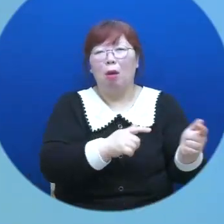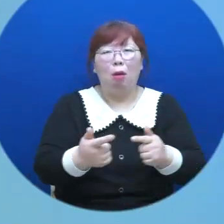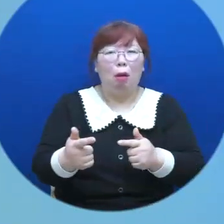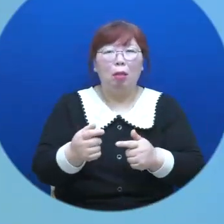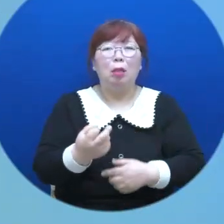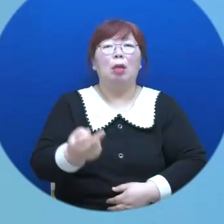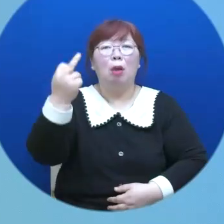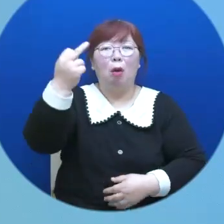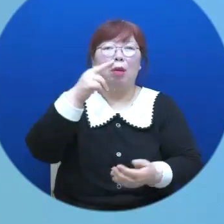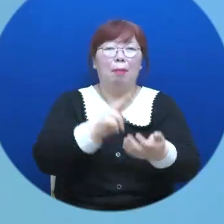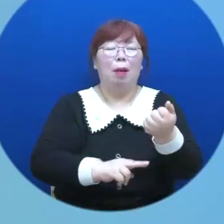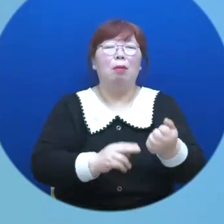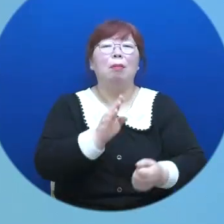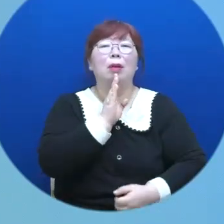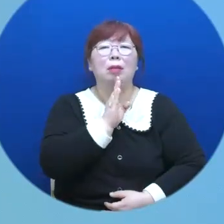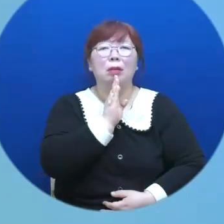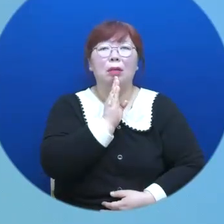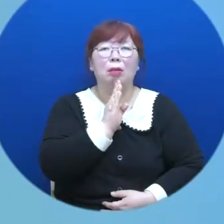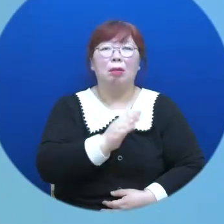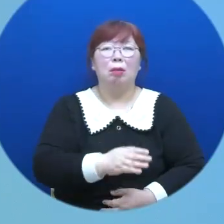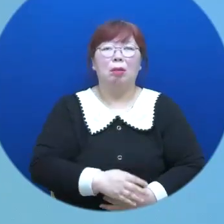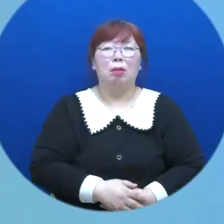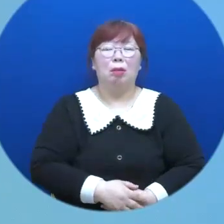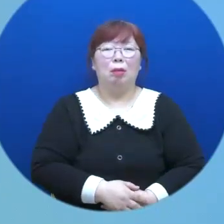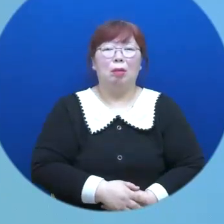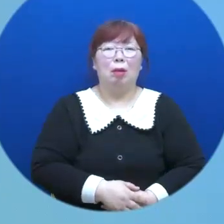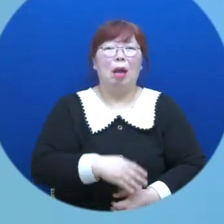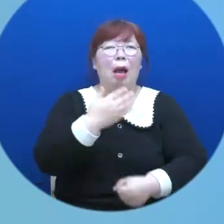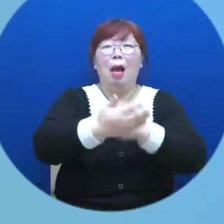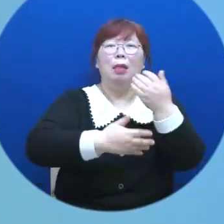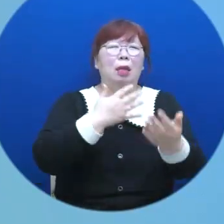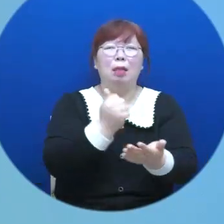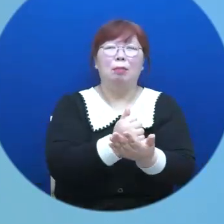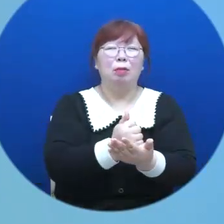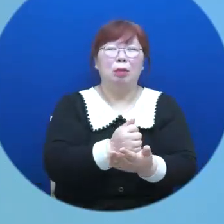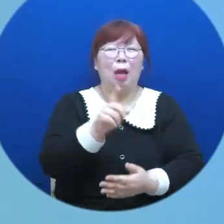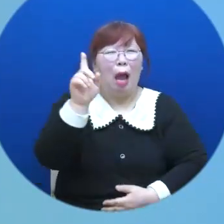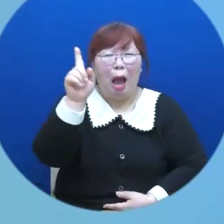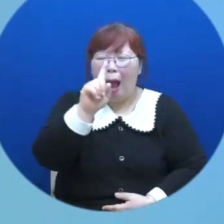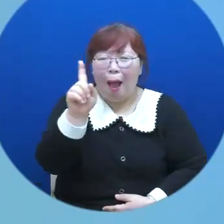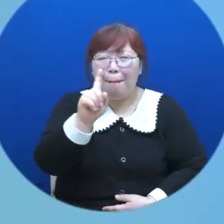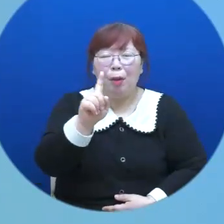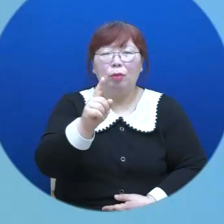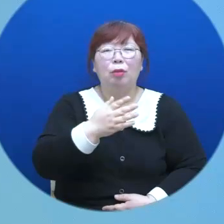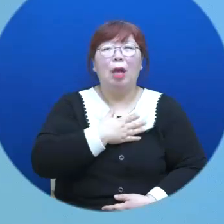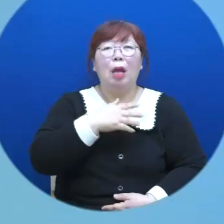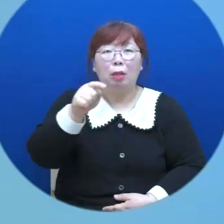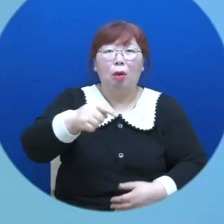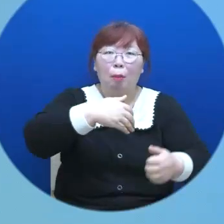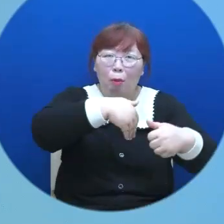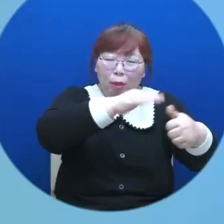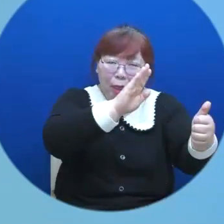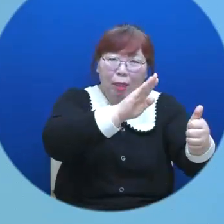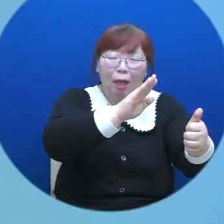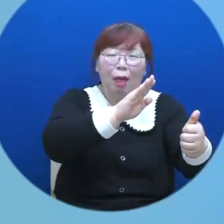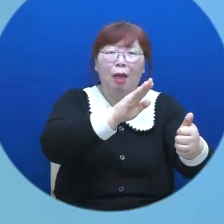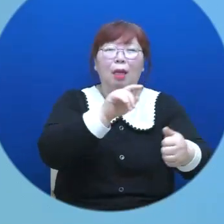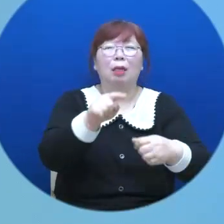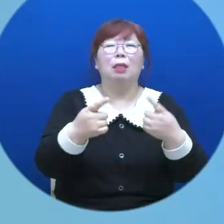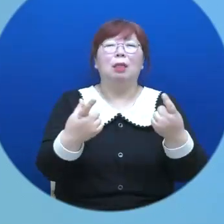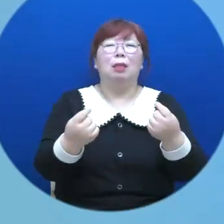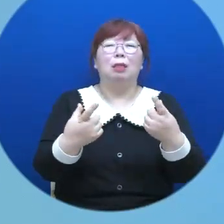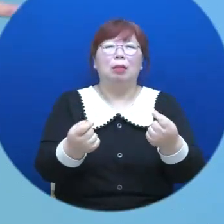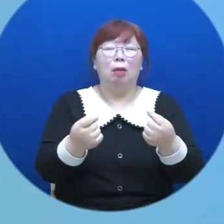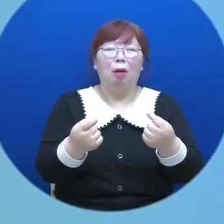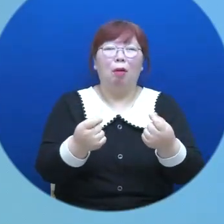형들이 팔아버렸거든요. 하나님은 한 번도 내가 너 보낸다 그런